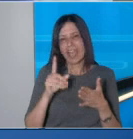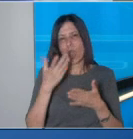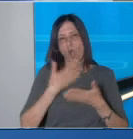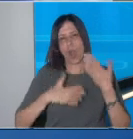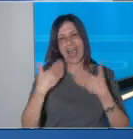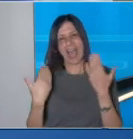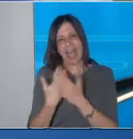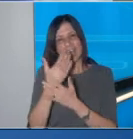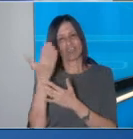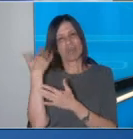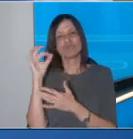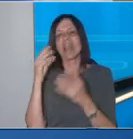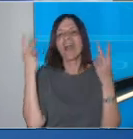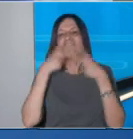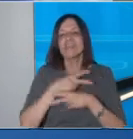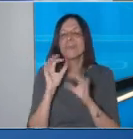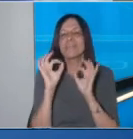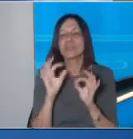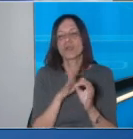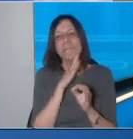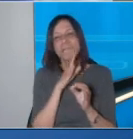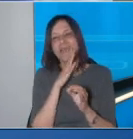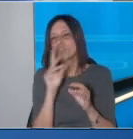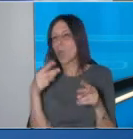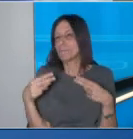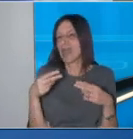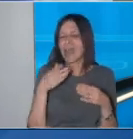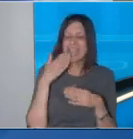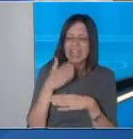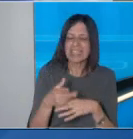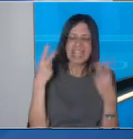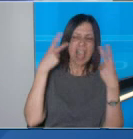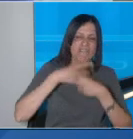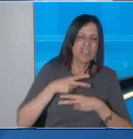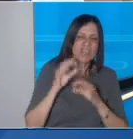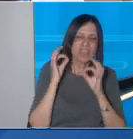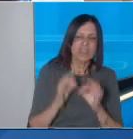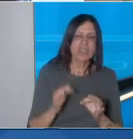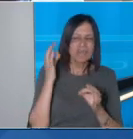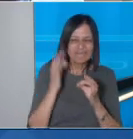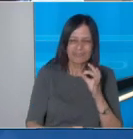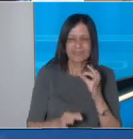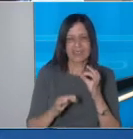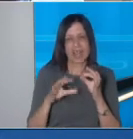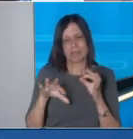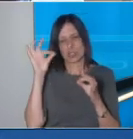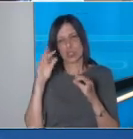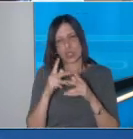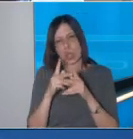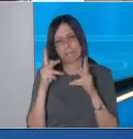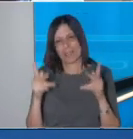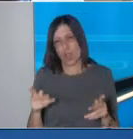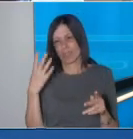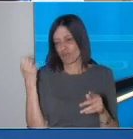חדש לשעבר, כדי להבין בדיוק את הבעיות, לא פחד להיכנס לעובי הקורה, למצוא פתרונות. רק ממש שבוע